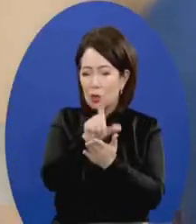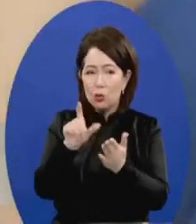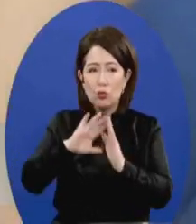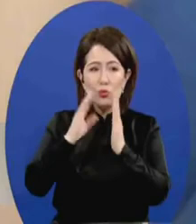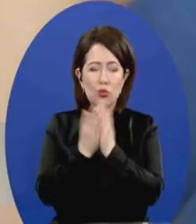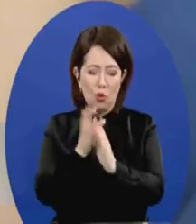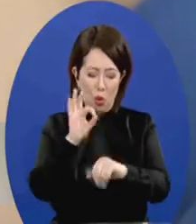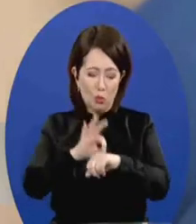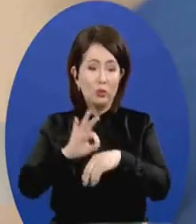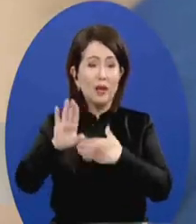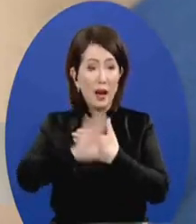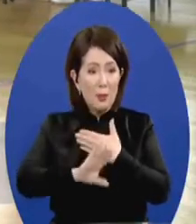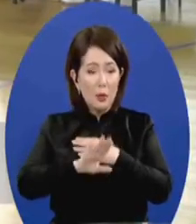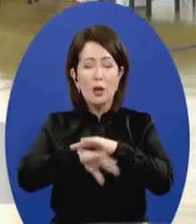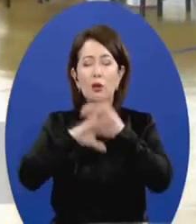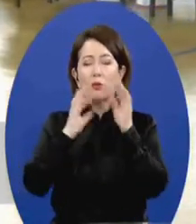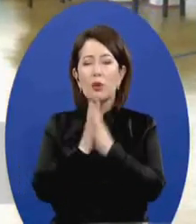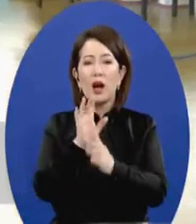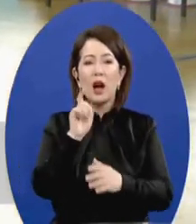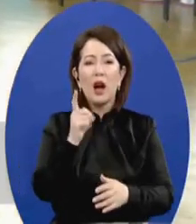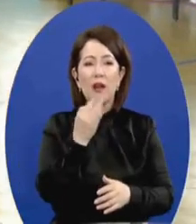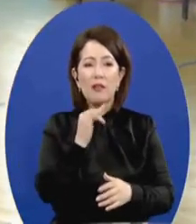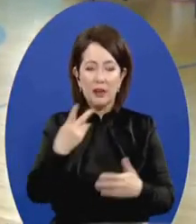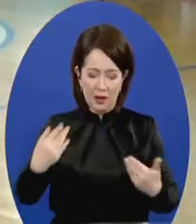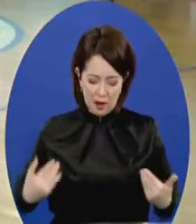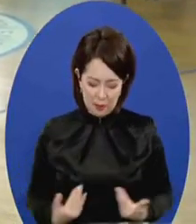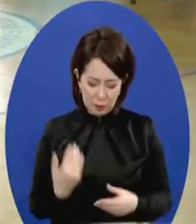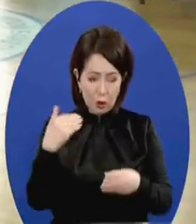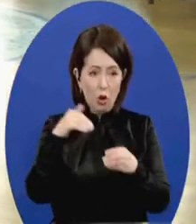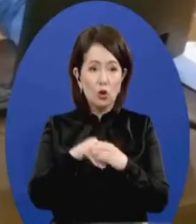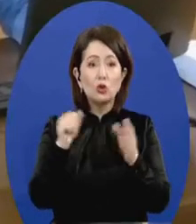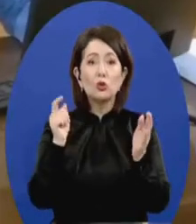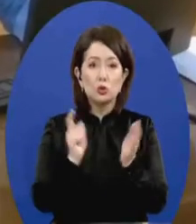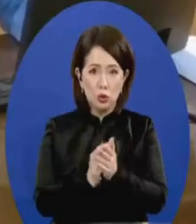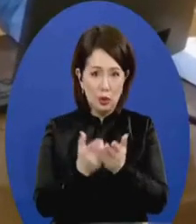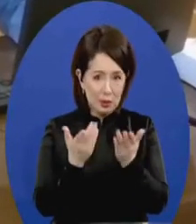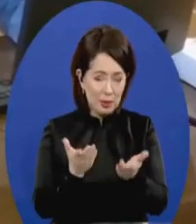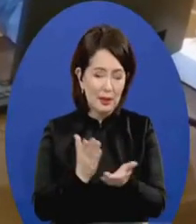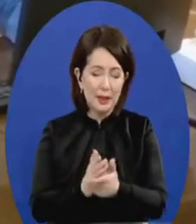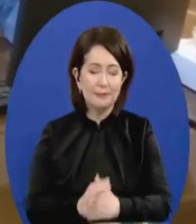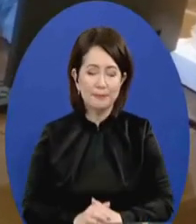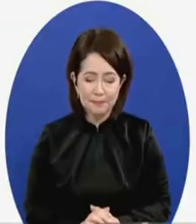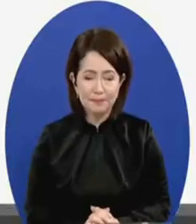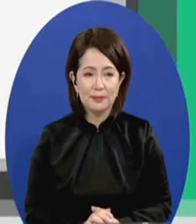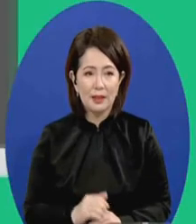тахлын аюулаас хамгаалж бүх нийтээрийн хэвийн амьдралдаа шилжиход чухал аж тус хүргэж байгаа юм аа.